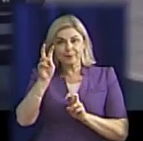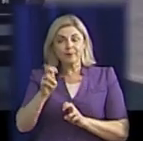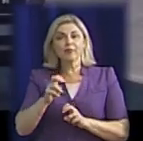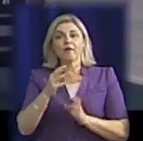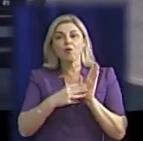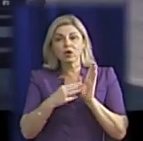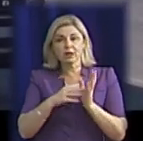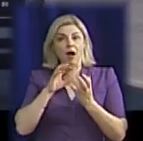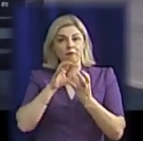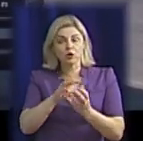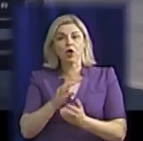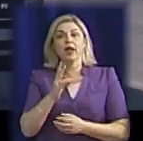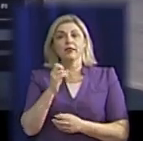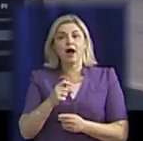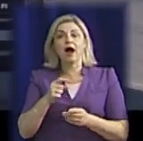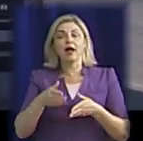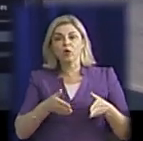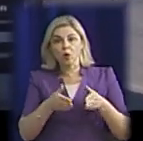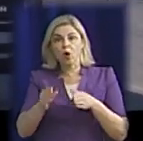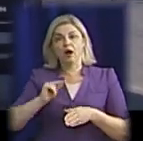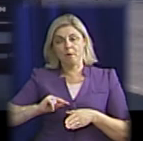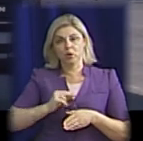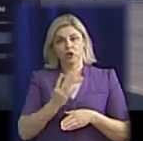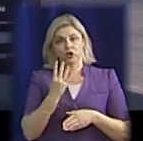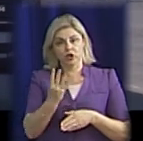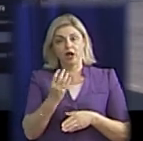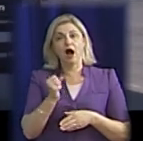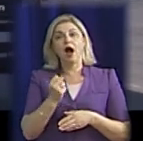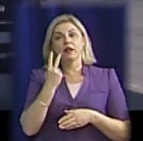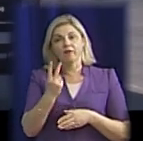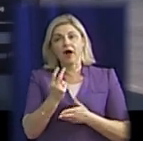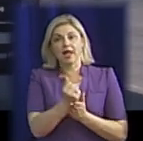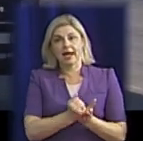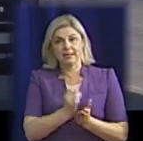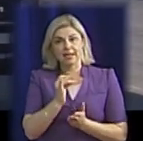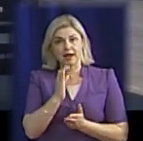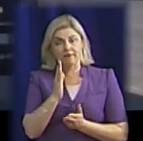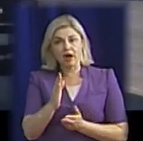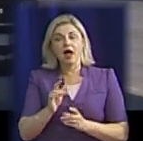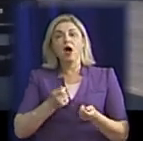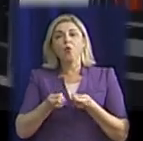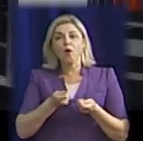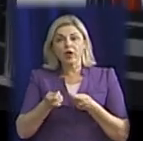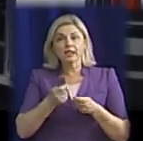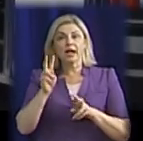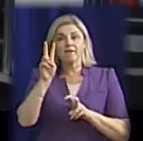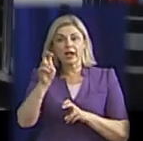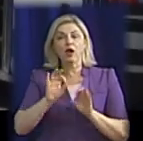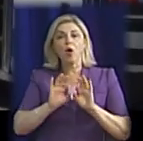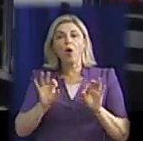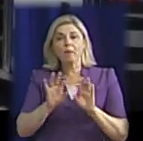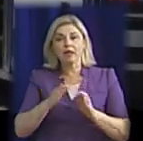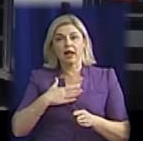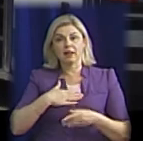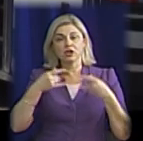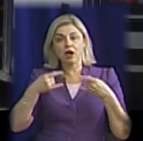8 автобусів, з яких на лінії працюють 4, і ще 2 знаходяться в резерві. Керівництво фірми-перевізника у коментарі нашому